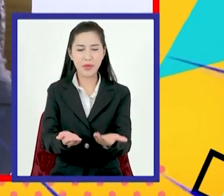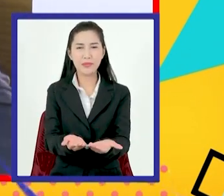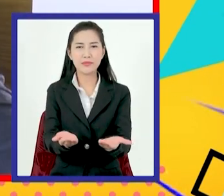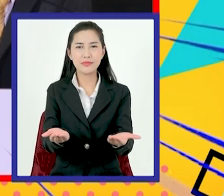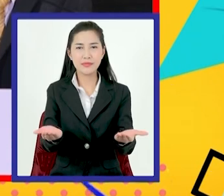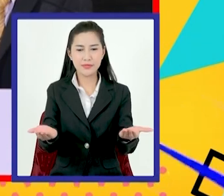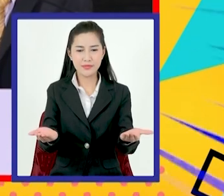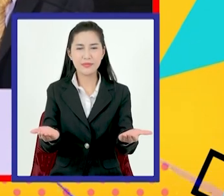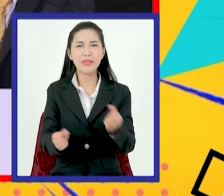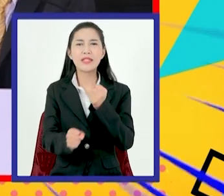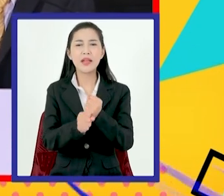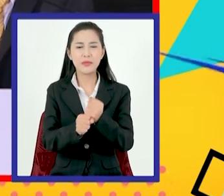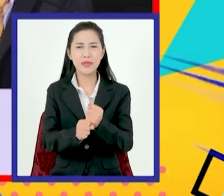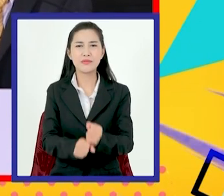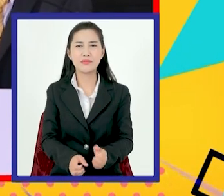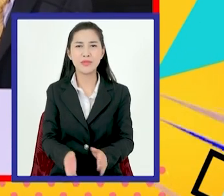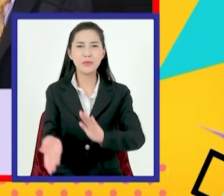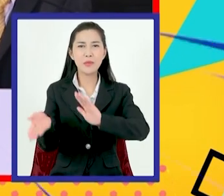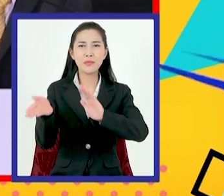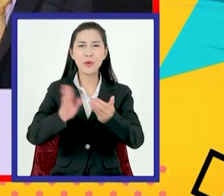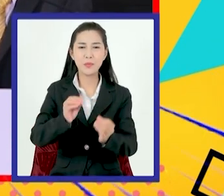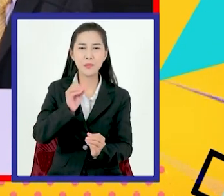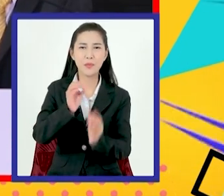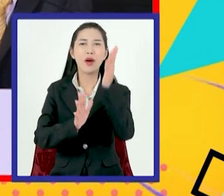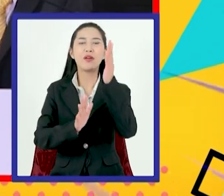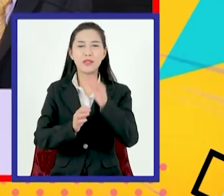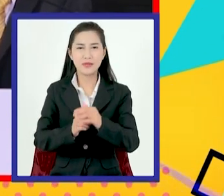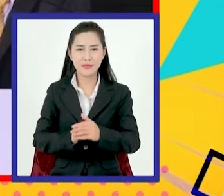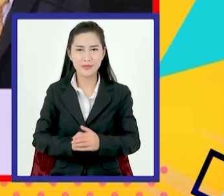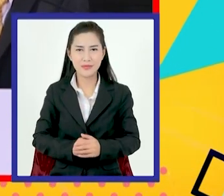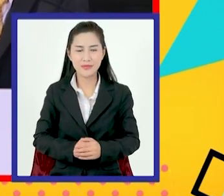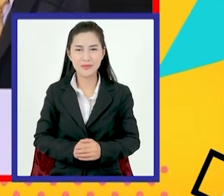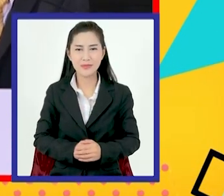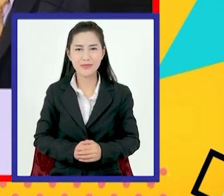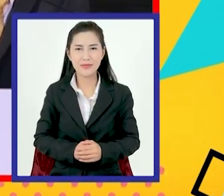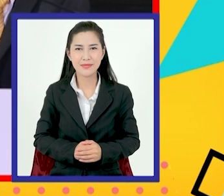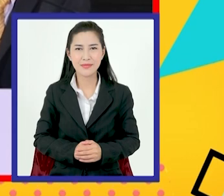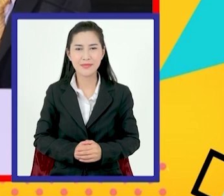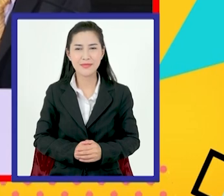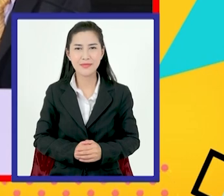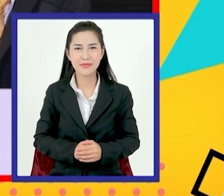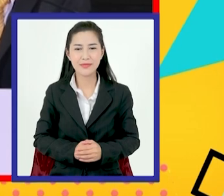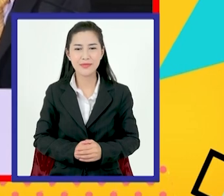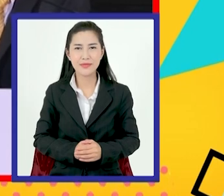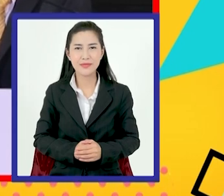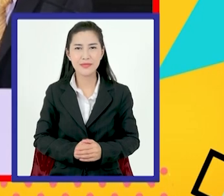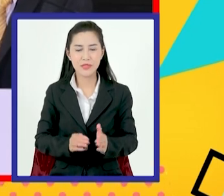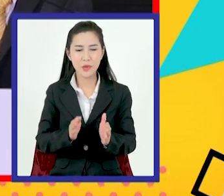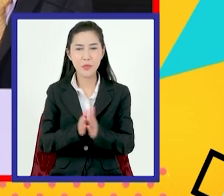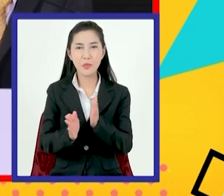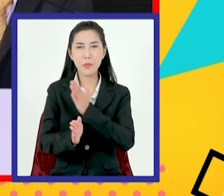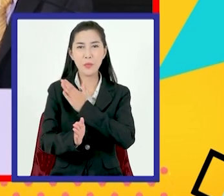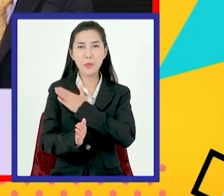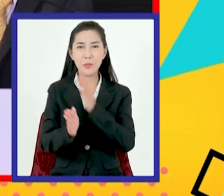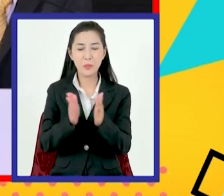พิจารณามันทำไปซะเลยมันขึ้นเมนเลยจะไหมประหลัดขึ้นมาก็เผาไปซะเลยนะครับหมดเรื่องหมดราวแล้วถ้าจะนิมนต์พระนี่แนะน